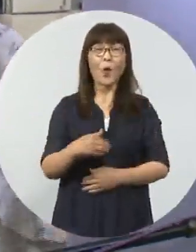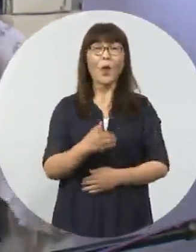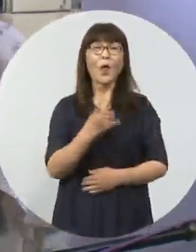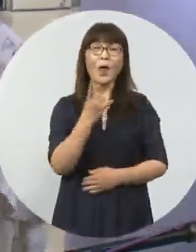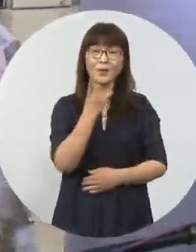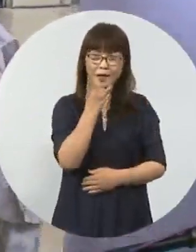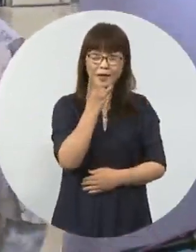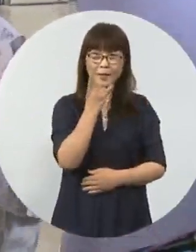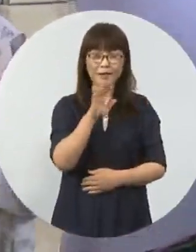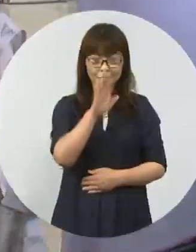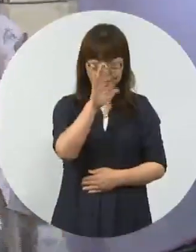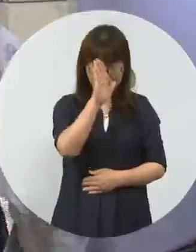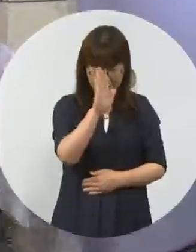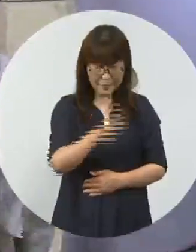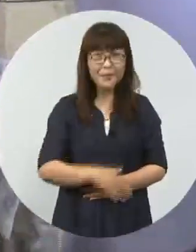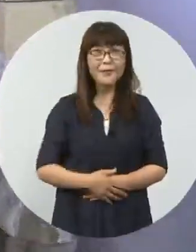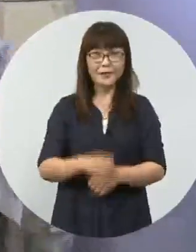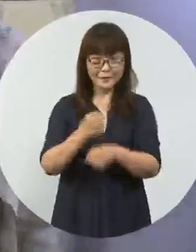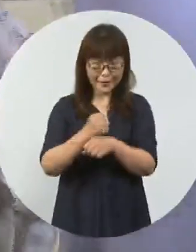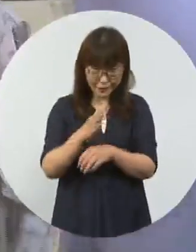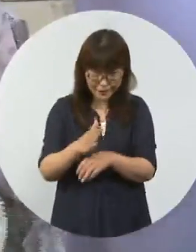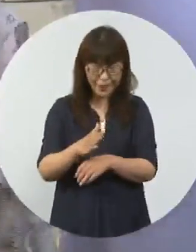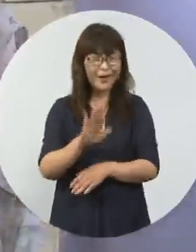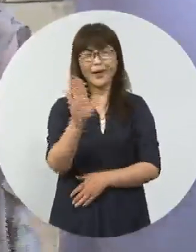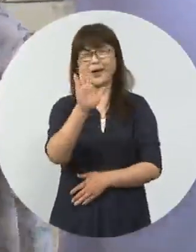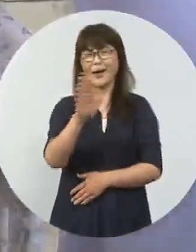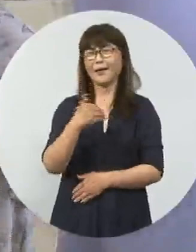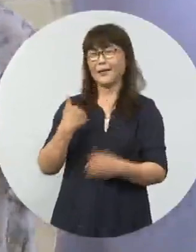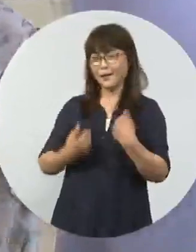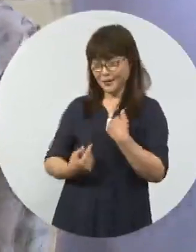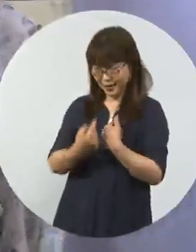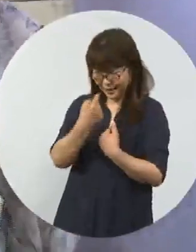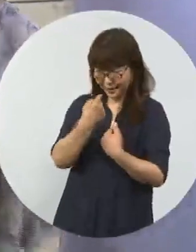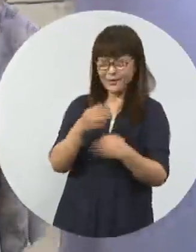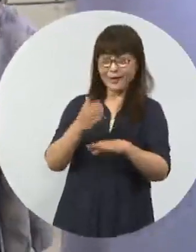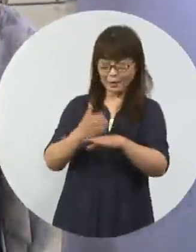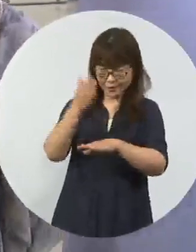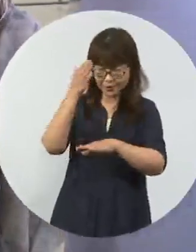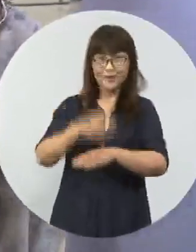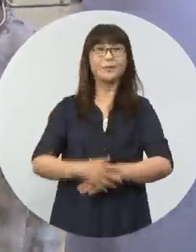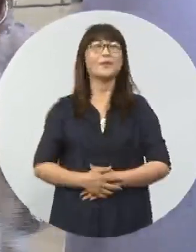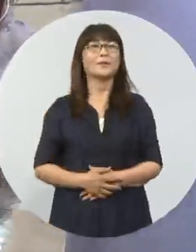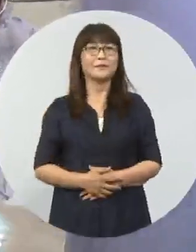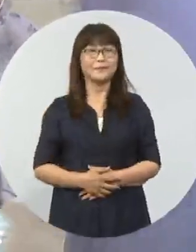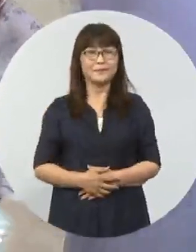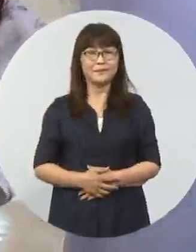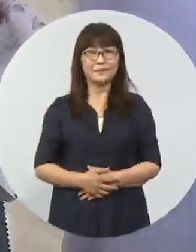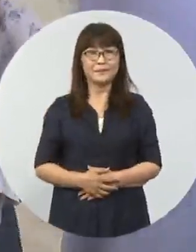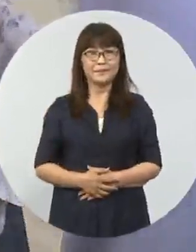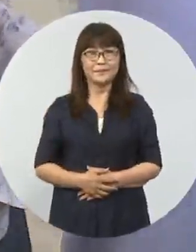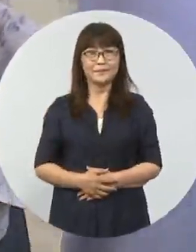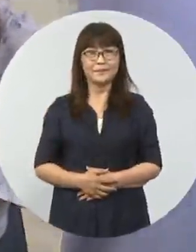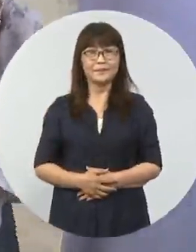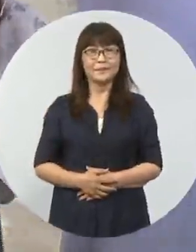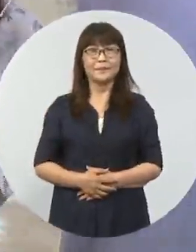しくお願いします。 どうもありがとうございました。疲れたでしょう？ 楽しかったです。 よかったです。はい、どうもありがとうございます。